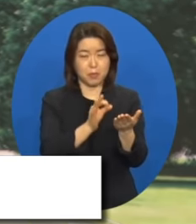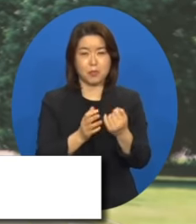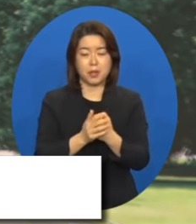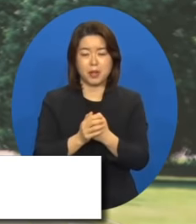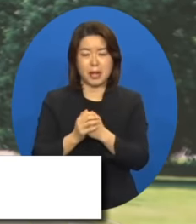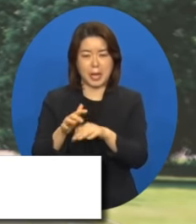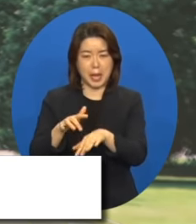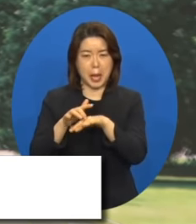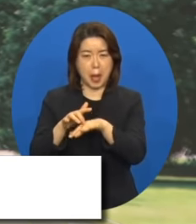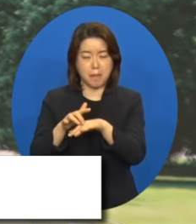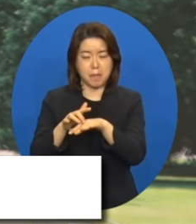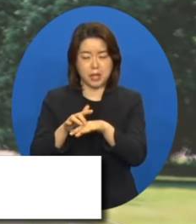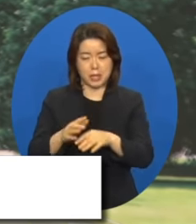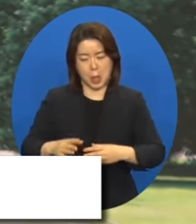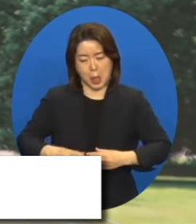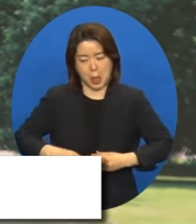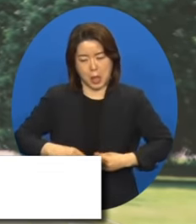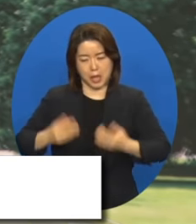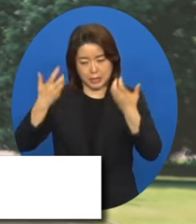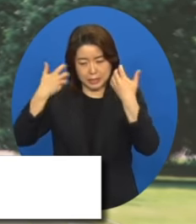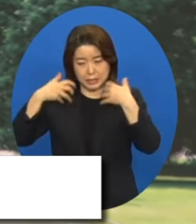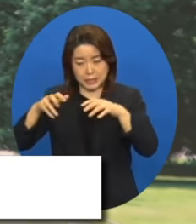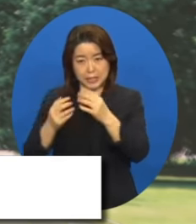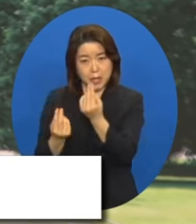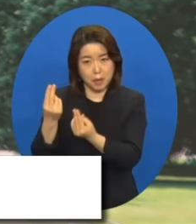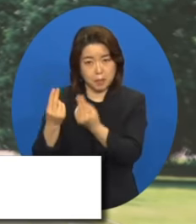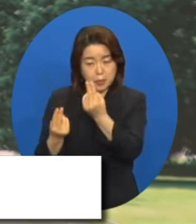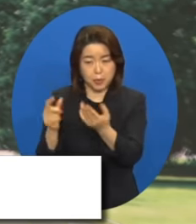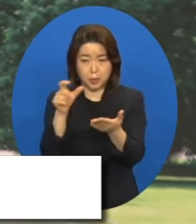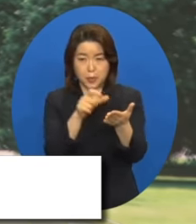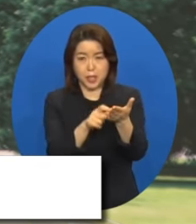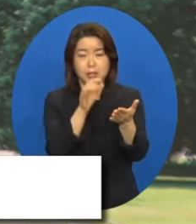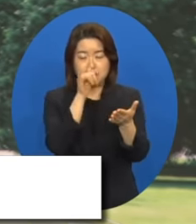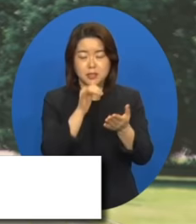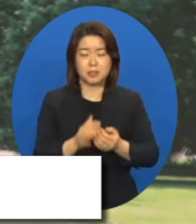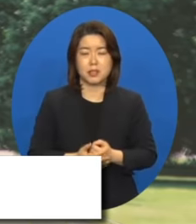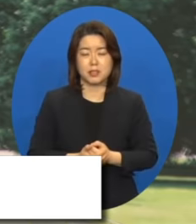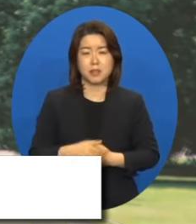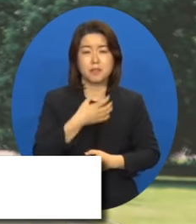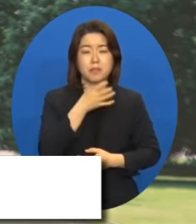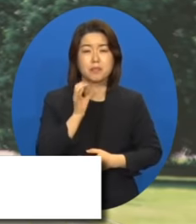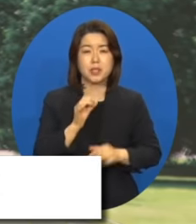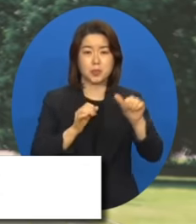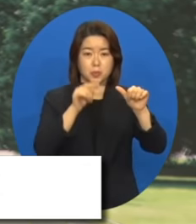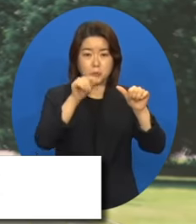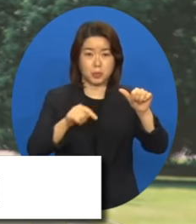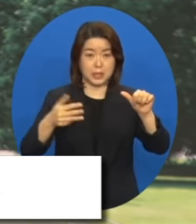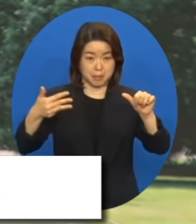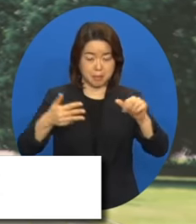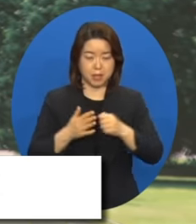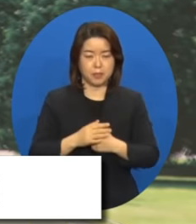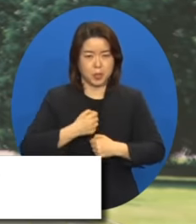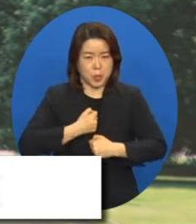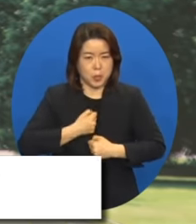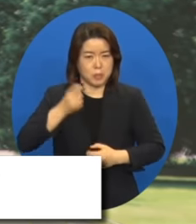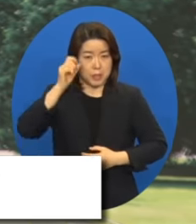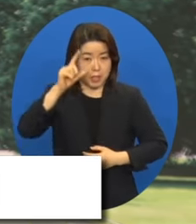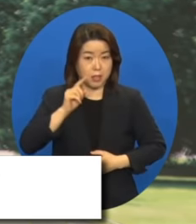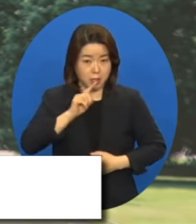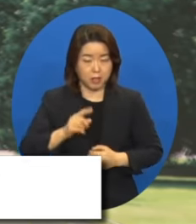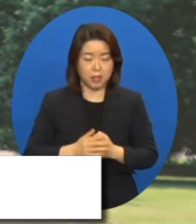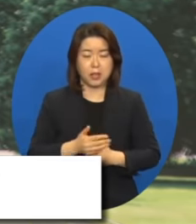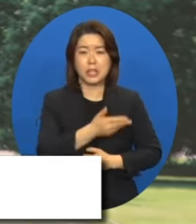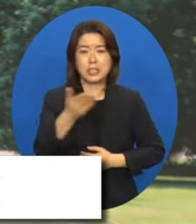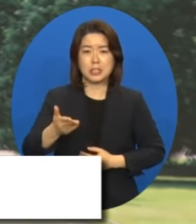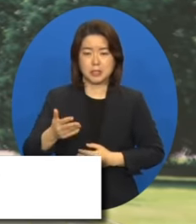굶주린 사자의 비유를 한 것을 아실 겁니다. 베드로전서 5장 8절에 근신하라 깨어라 너희